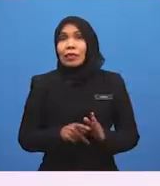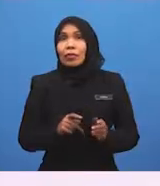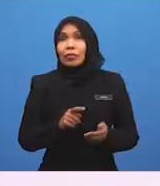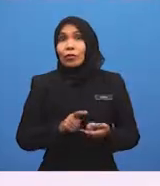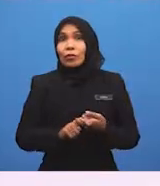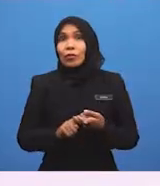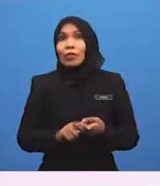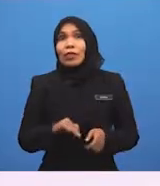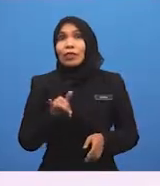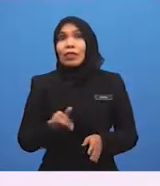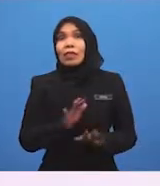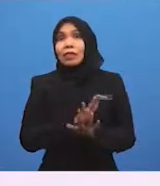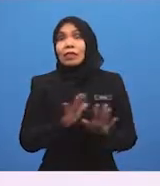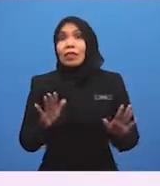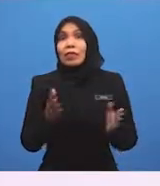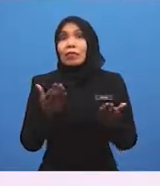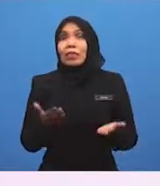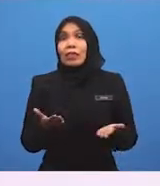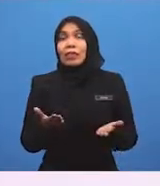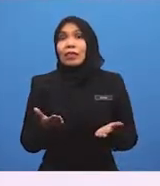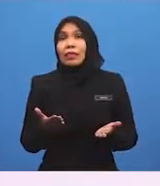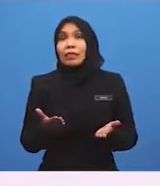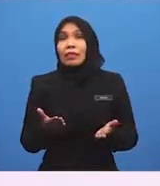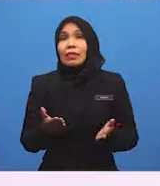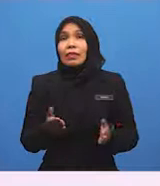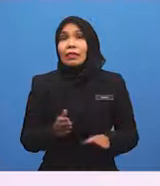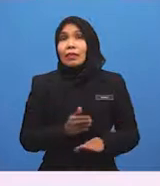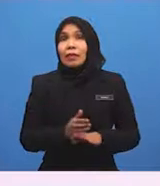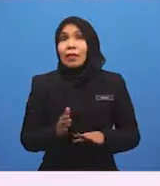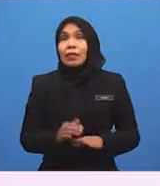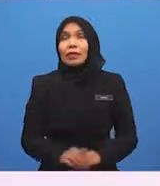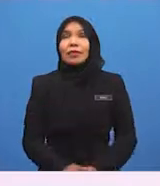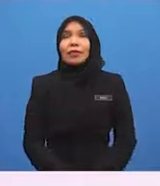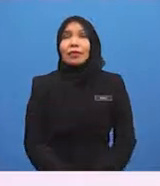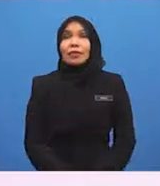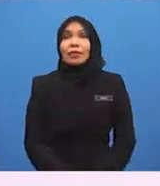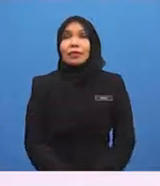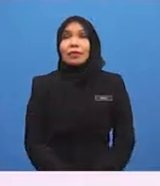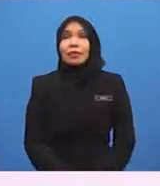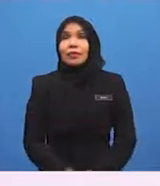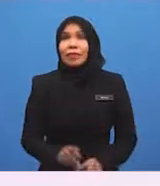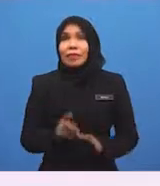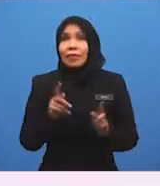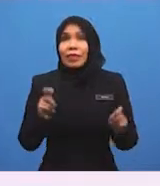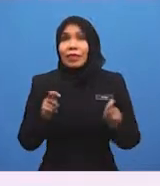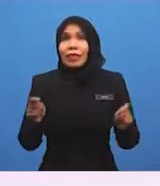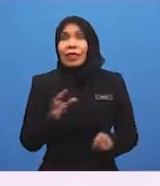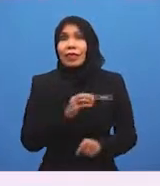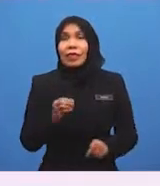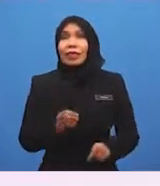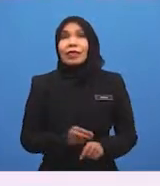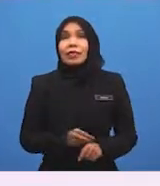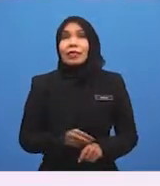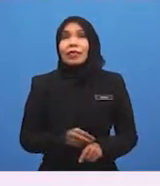sebelah. Kata kunci bagi nilai ini adalah tindakan dan keputusan yang